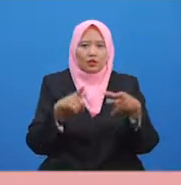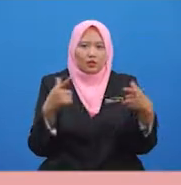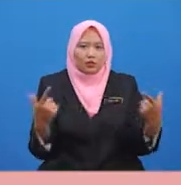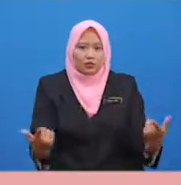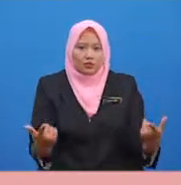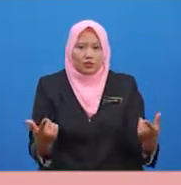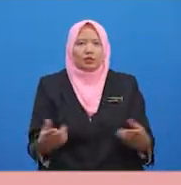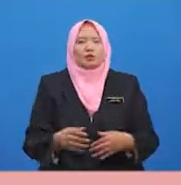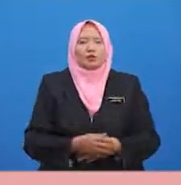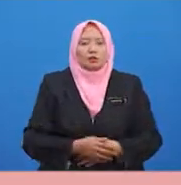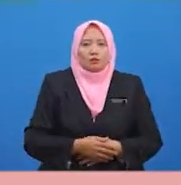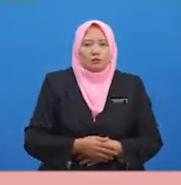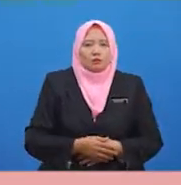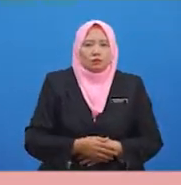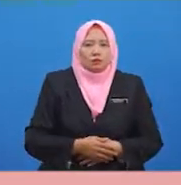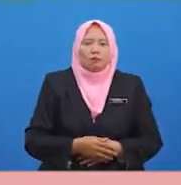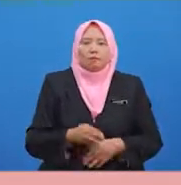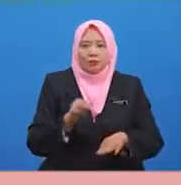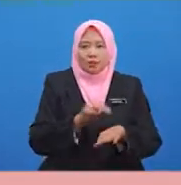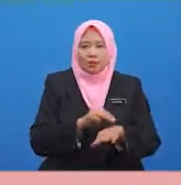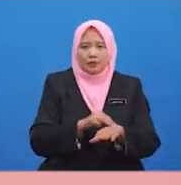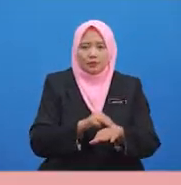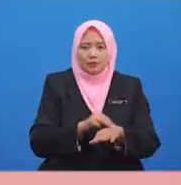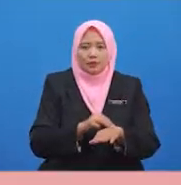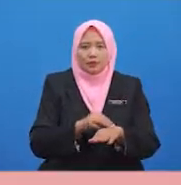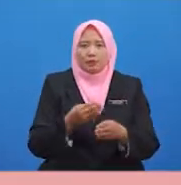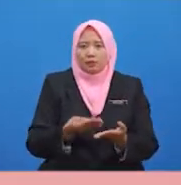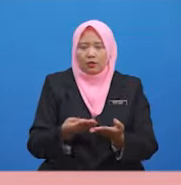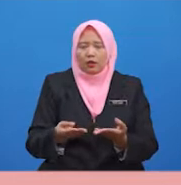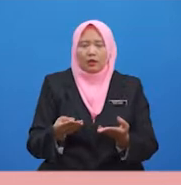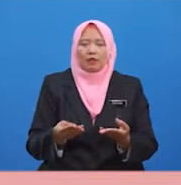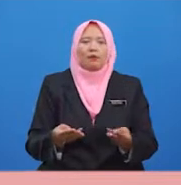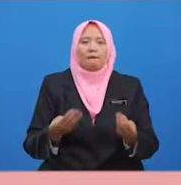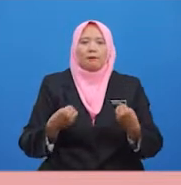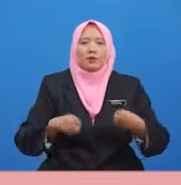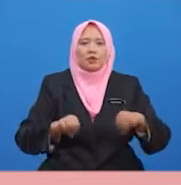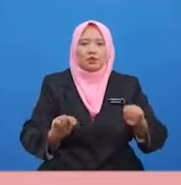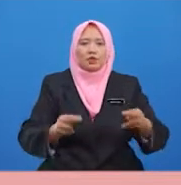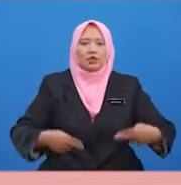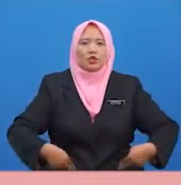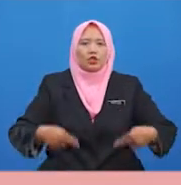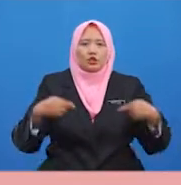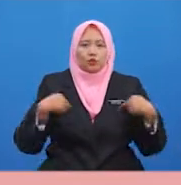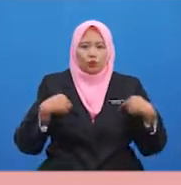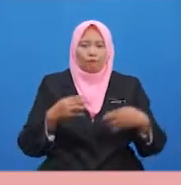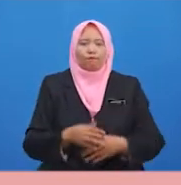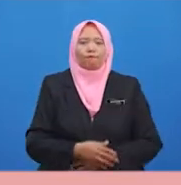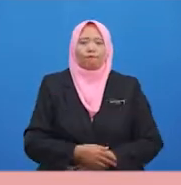Sebagai contohnya, ibu memberi sebuah rumah kepada anaknya ketika dia masih